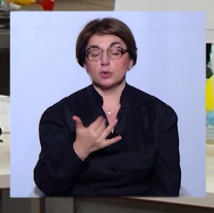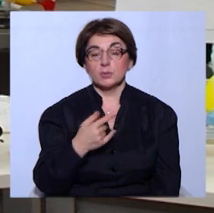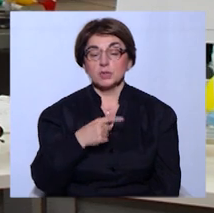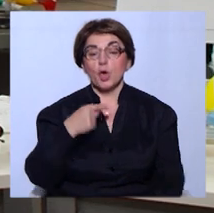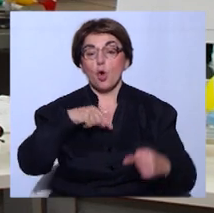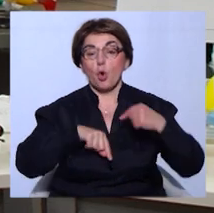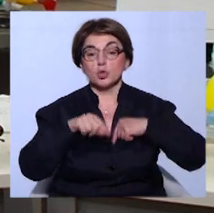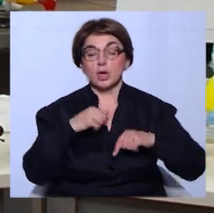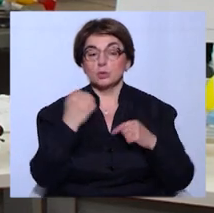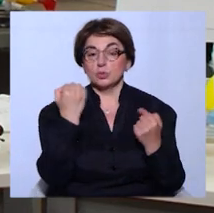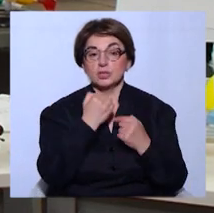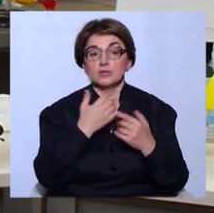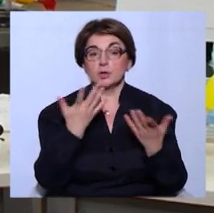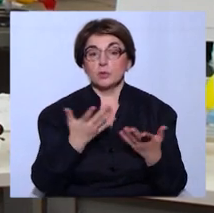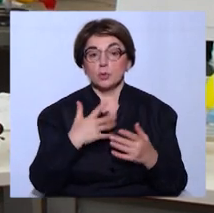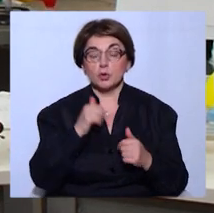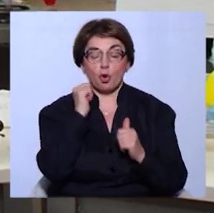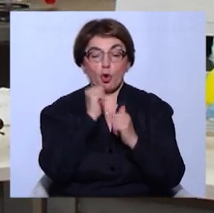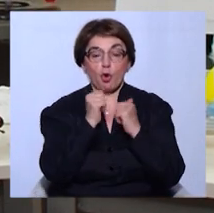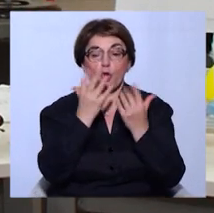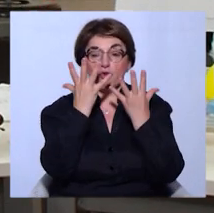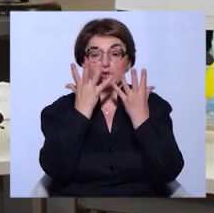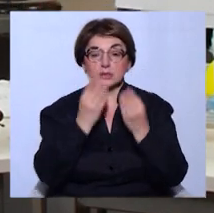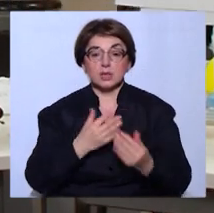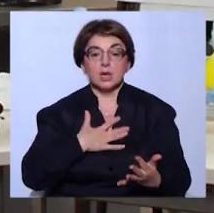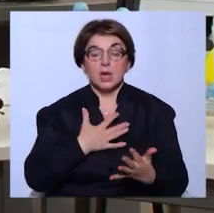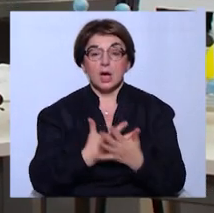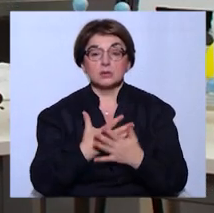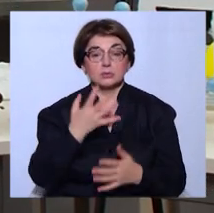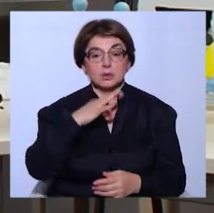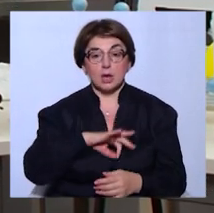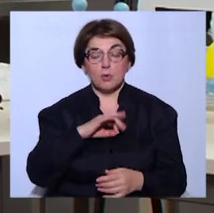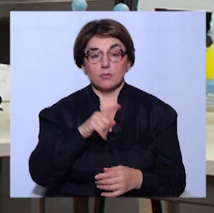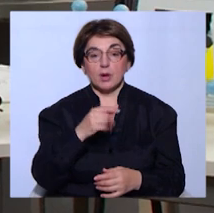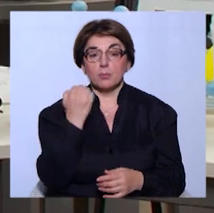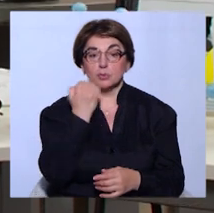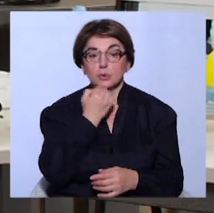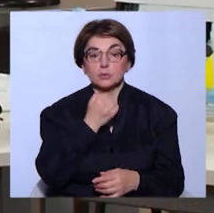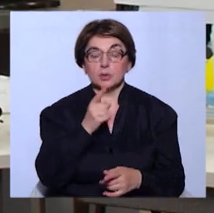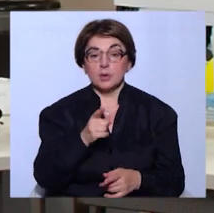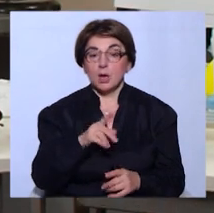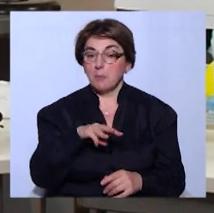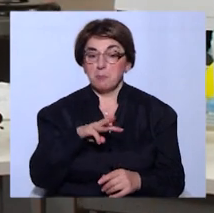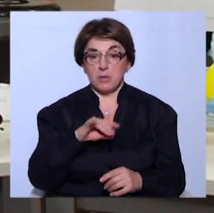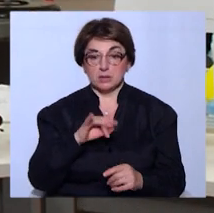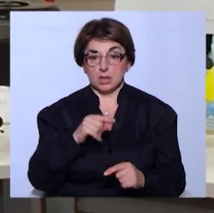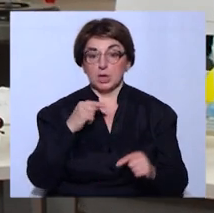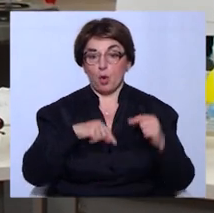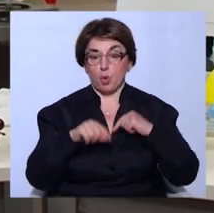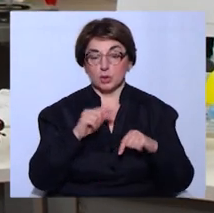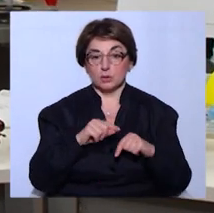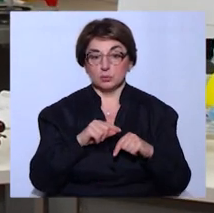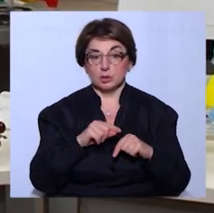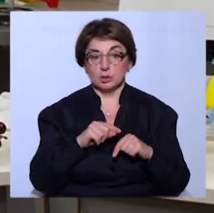ჩვენი ყოველდღიური ძალიან აქტიური მოხმარების პროდუქტია, მაგრამ მარტო მეთანია ორგანული? შეხედეთ რამდენი რამე